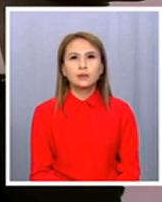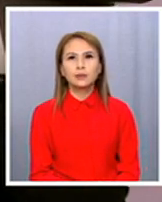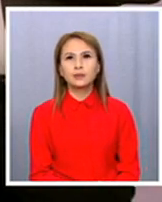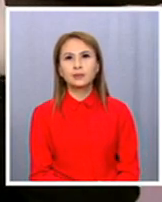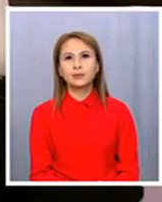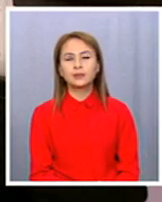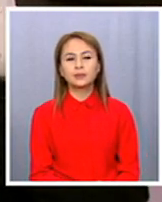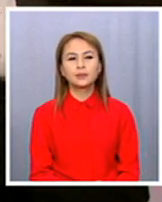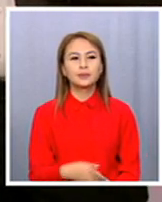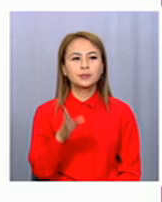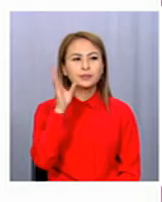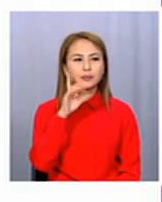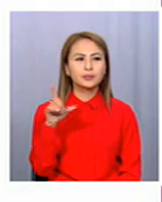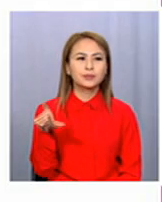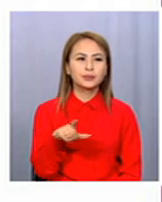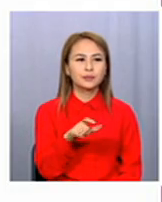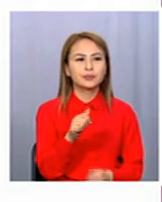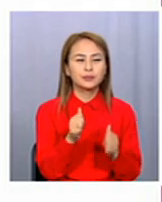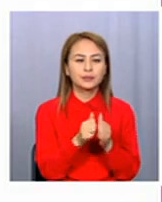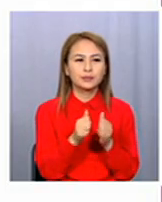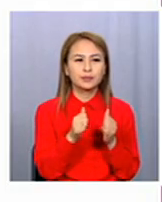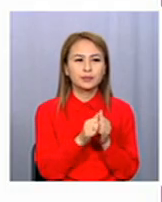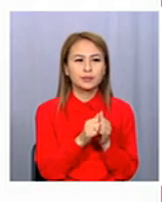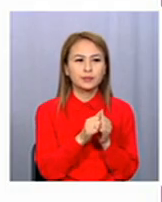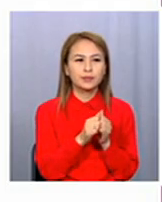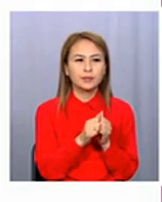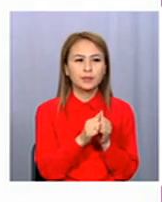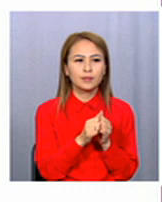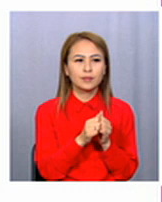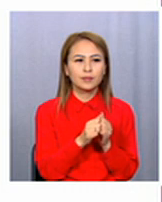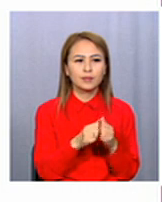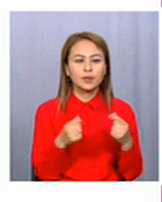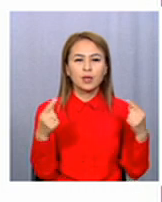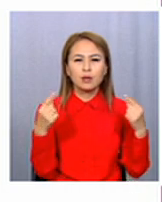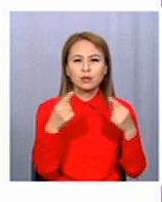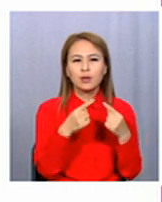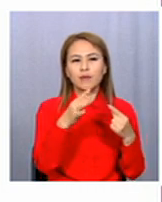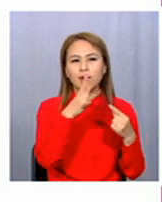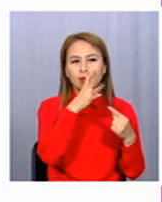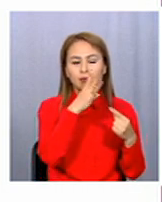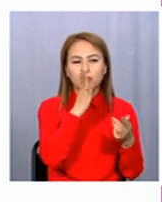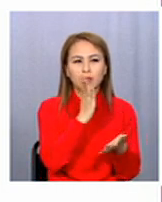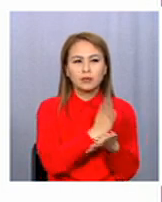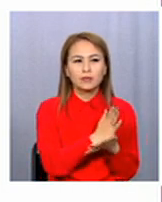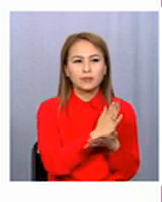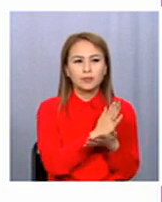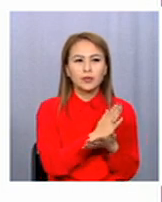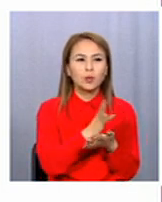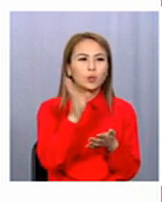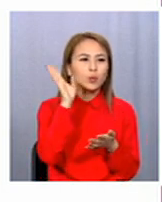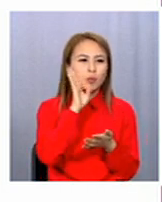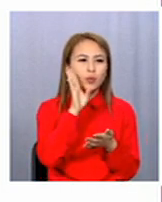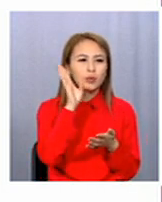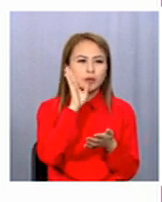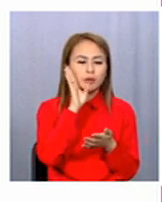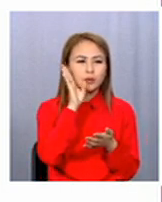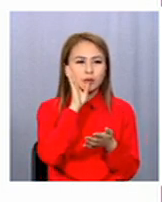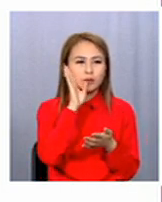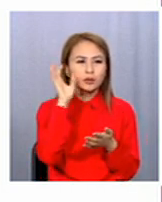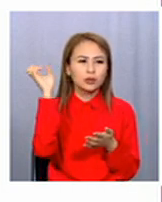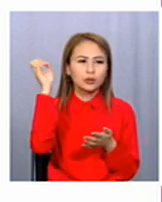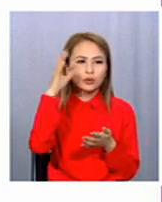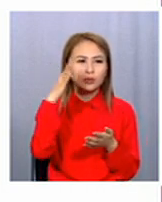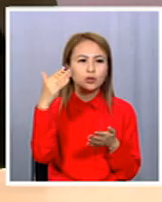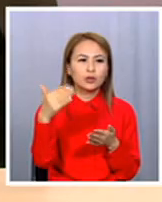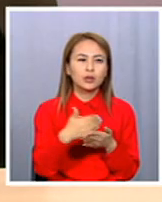Көл жағасында өлең. Талма түстің кезі нақ. Көлде күн жаңа ғана